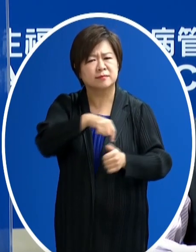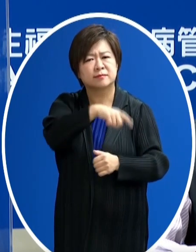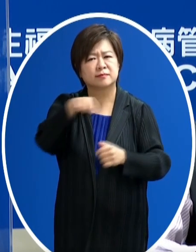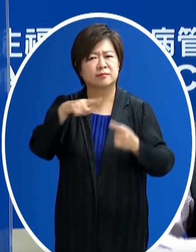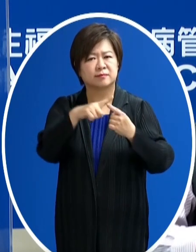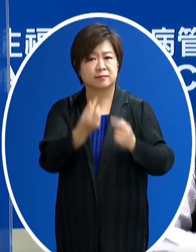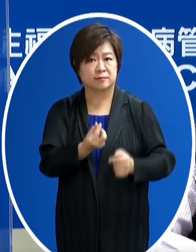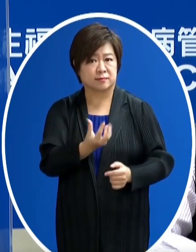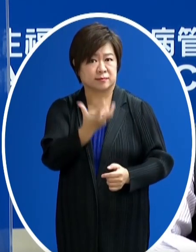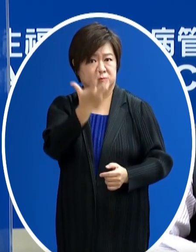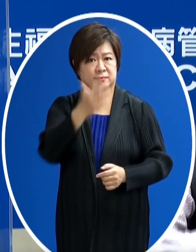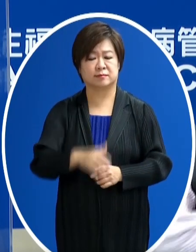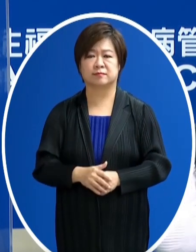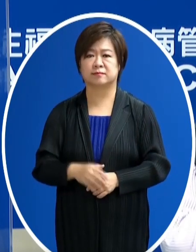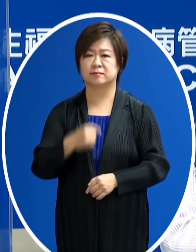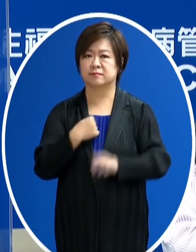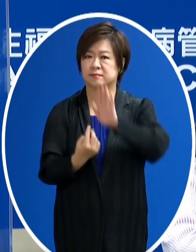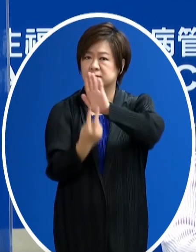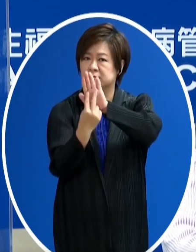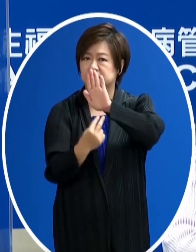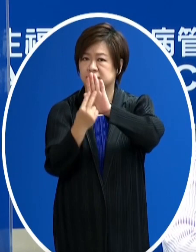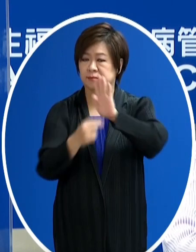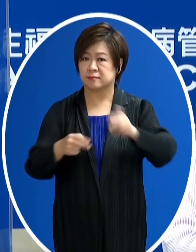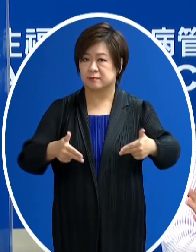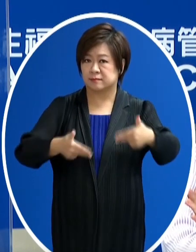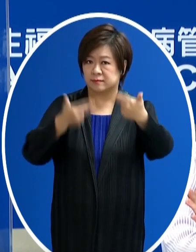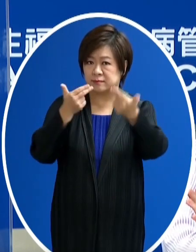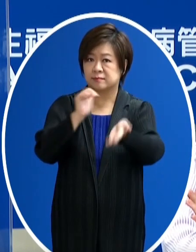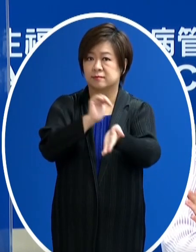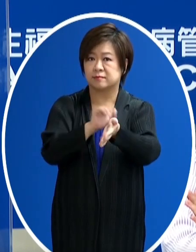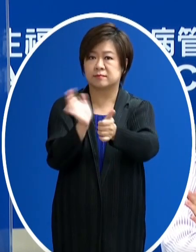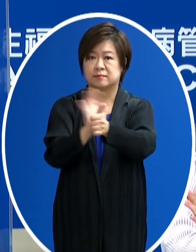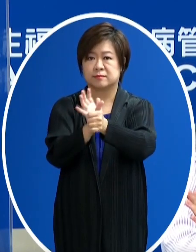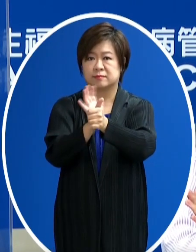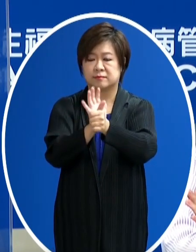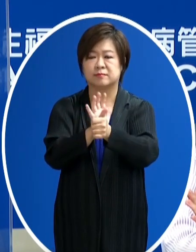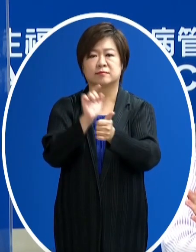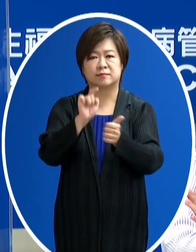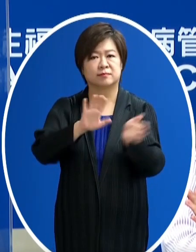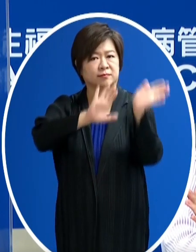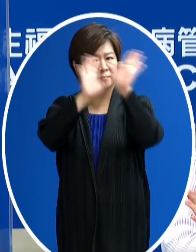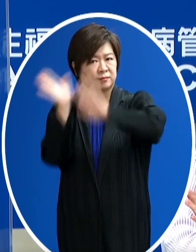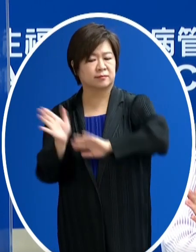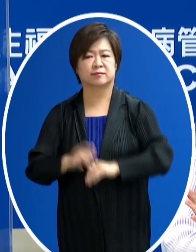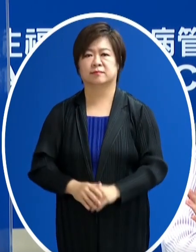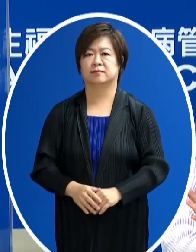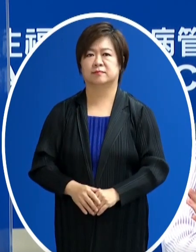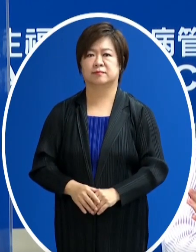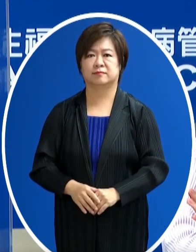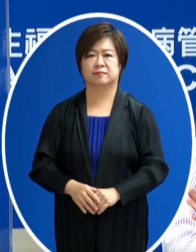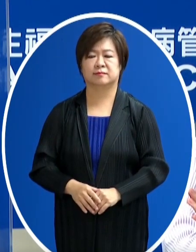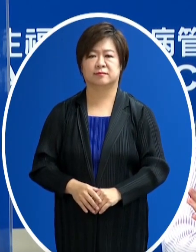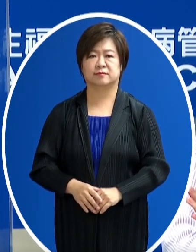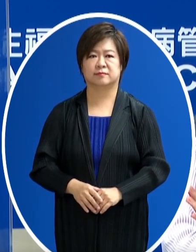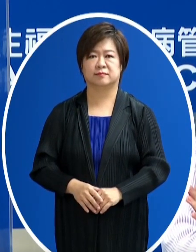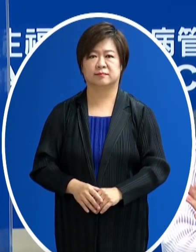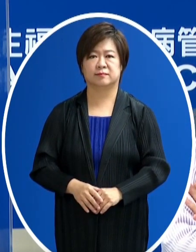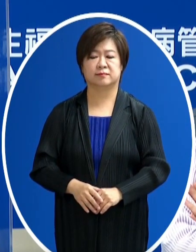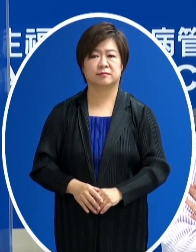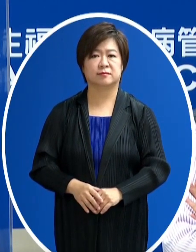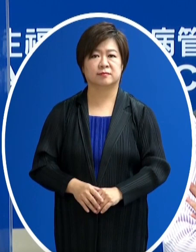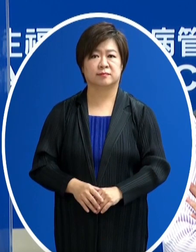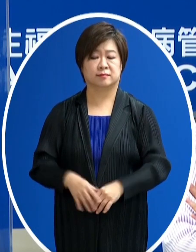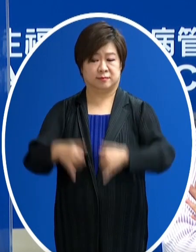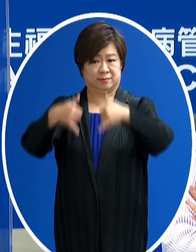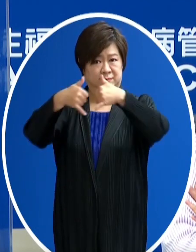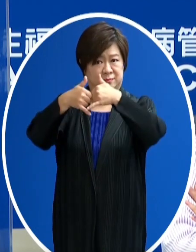多。哦，我们也稍微说明一下在视讯诊疗上面使用的一个方式。哦，一个是哈，运用在